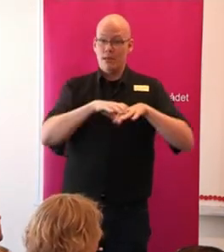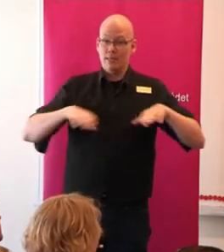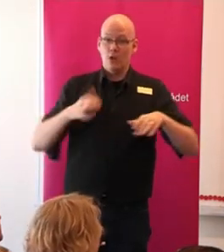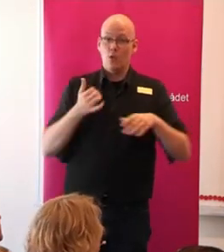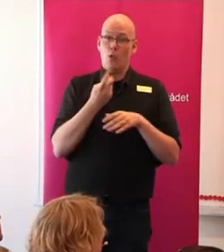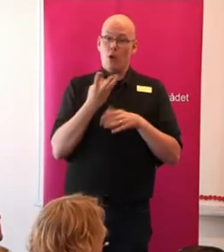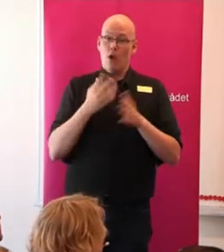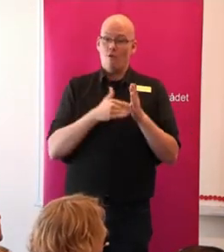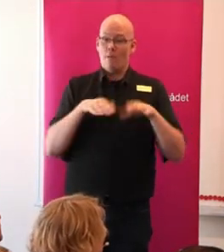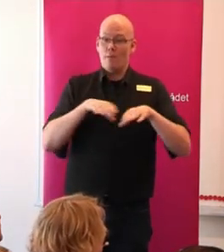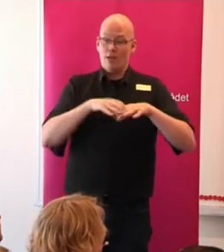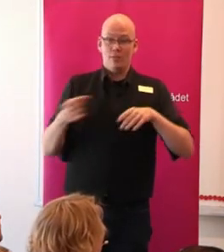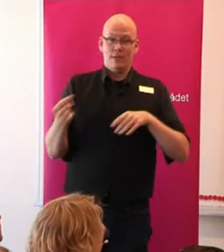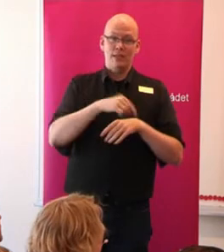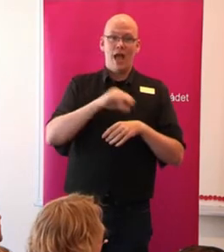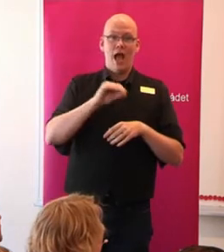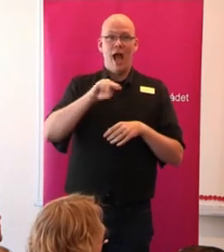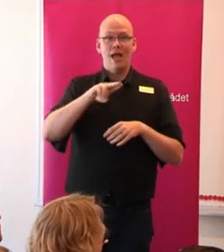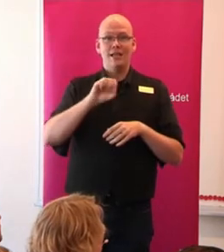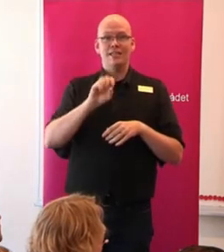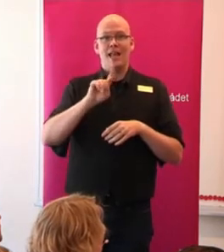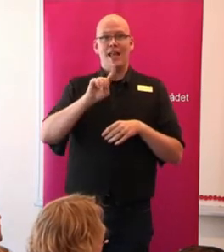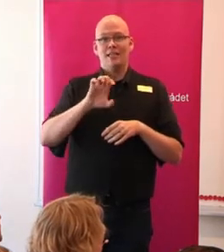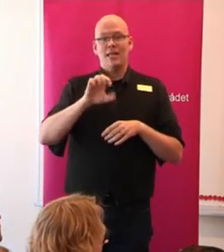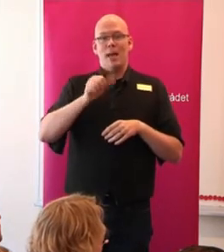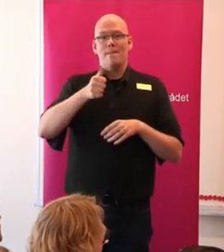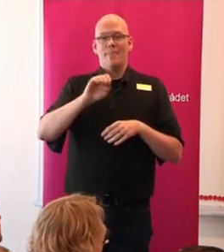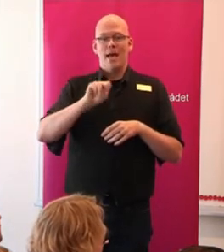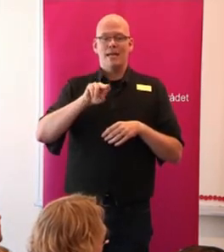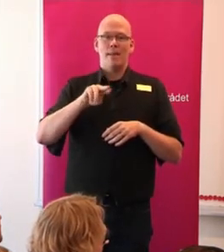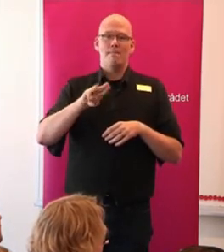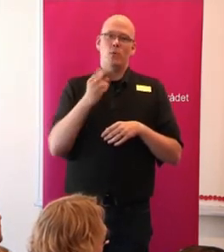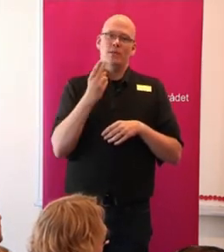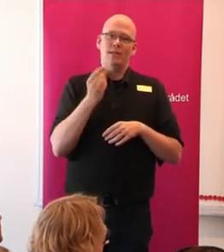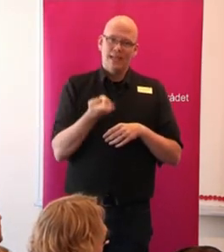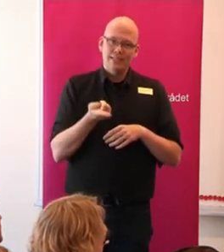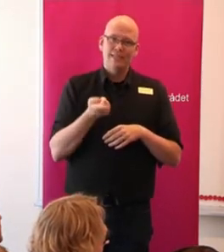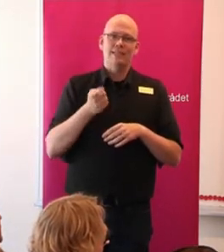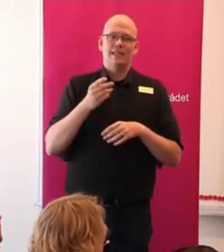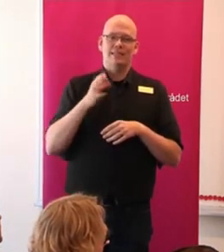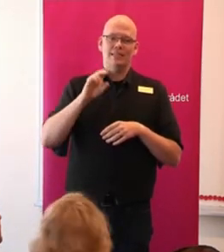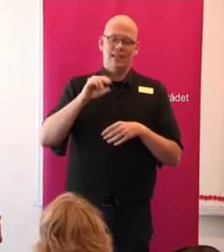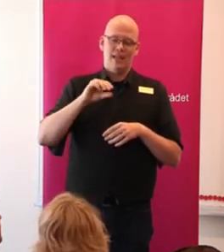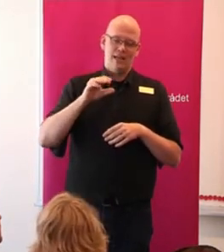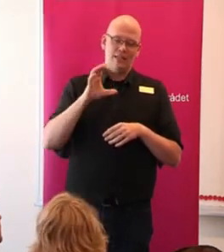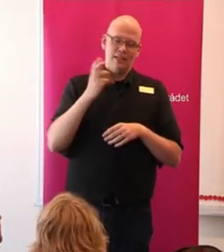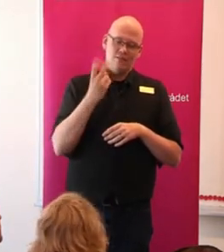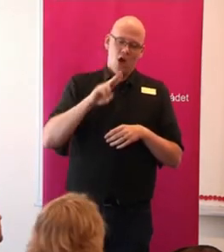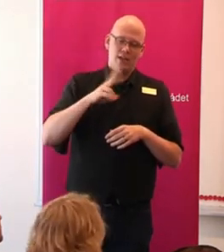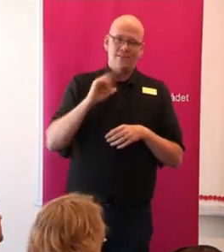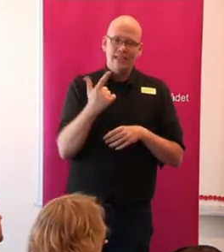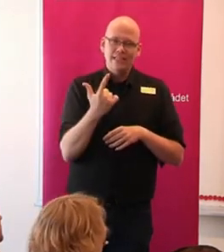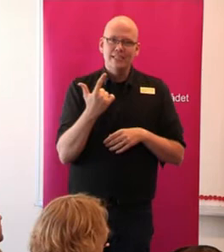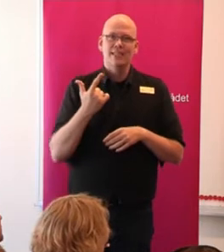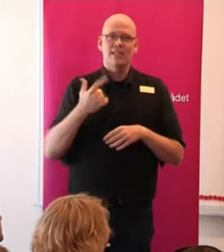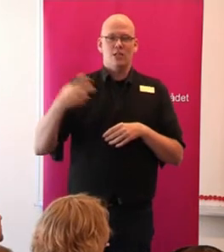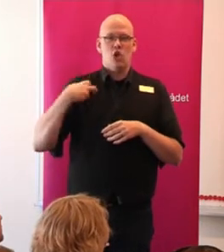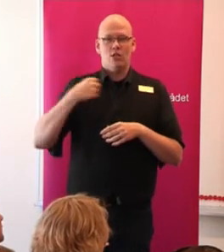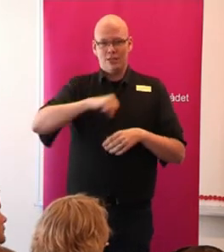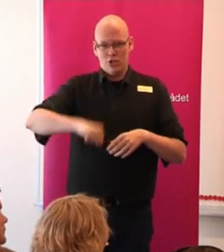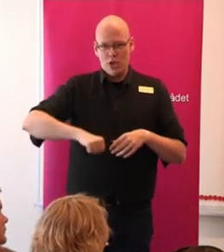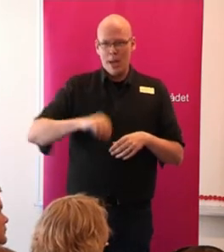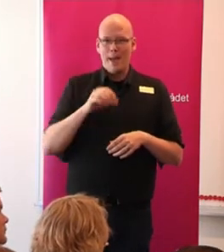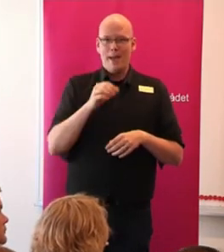del av panelen tar plats. Det är Angelis Bermudes Sandqvist som är generaldirektör på Arbetsförmedlingen. Välkommen upp. Det är Birgitta Losman som är